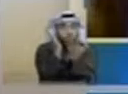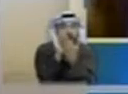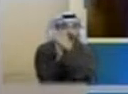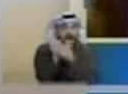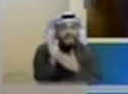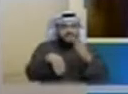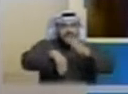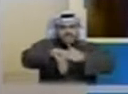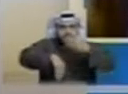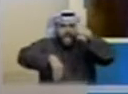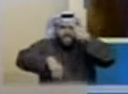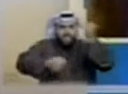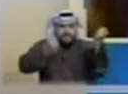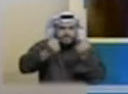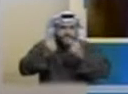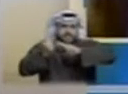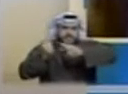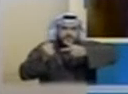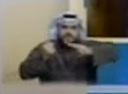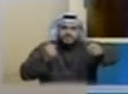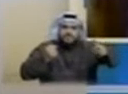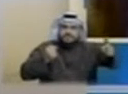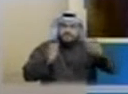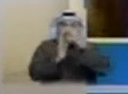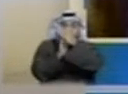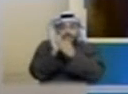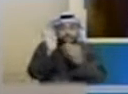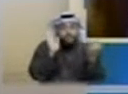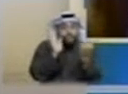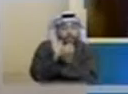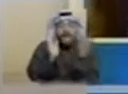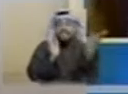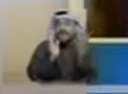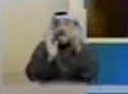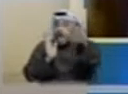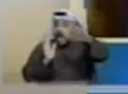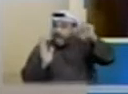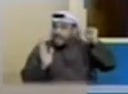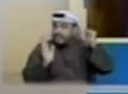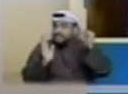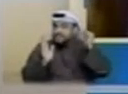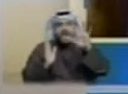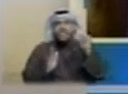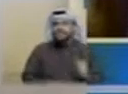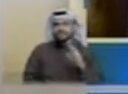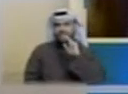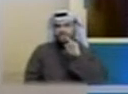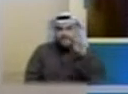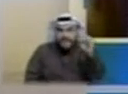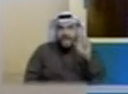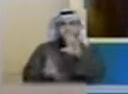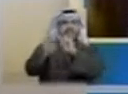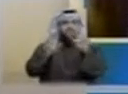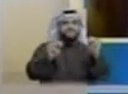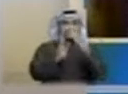مباشرة حق سفارة بلدك وتنقل إقامات من جواز إلى جواز، تقع في النهاية شنو؟ تقع في النهاية في المحظور، وبالتالي تقع في عملية